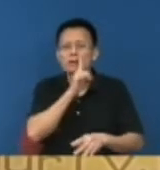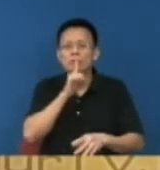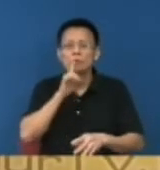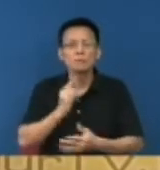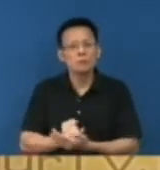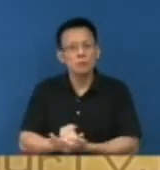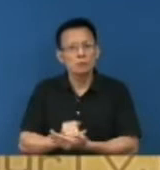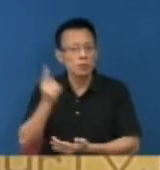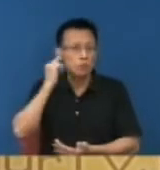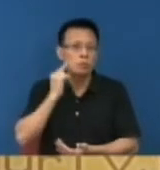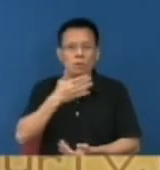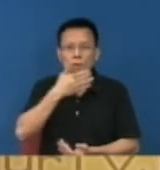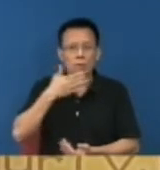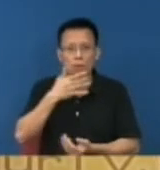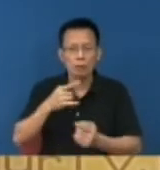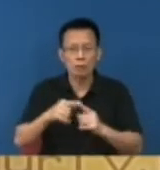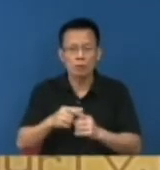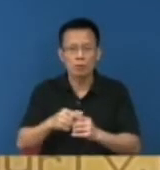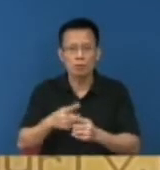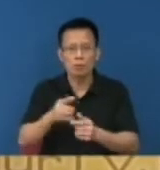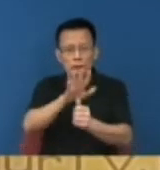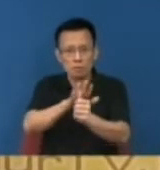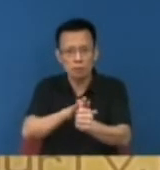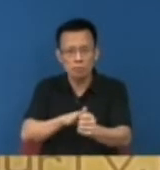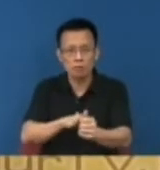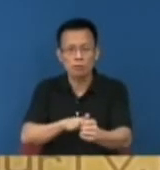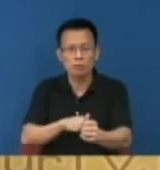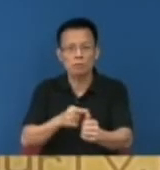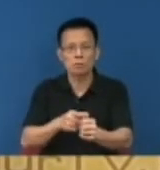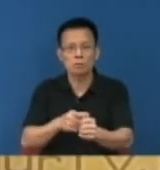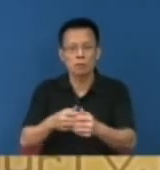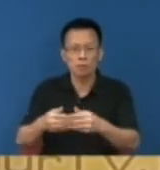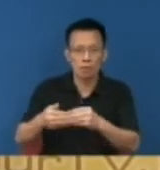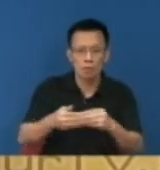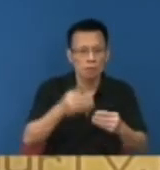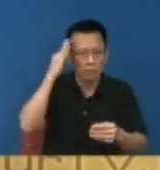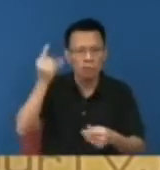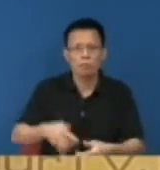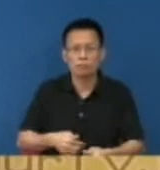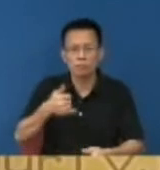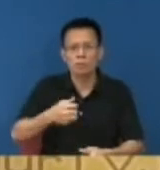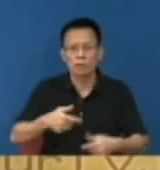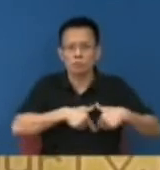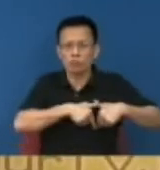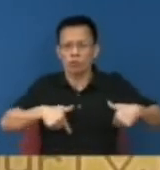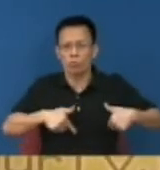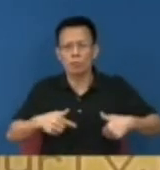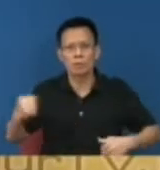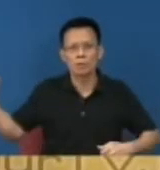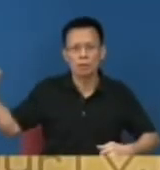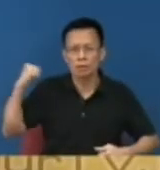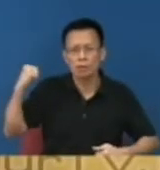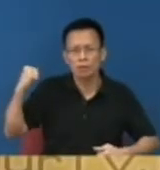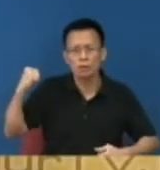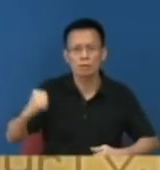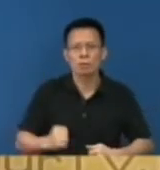人是服從你的領導，你給一些力啦，你給一些能力啦，你給一些勇氣啦，